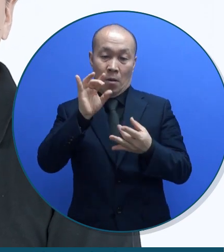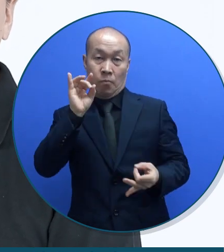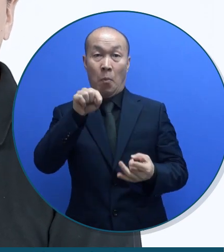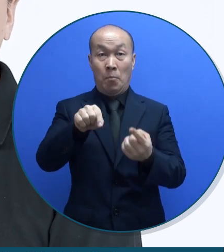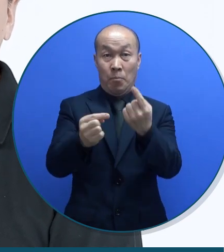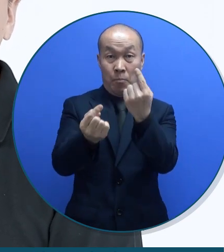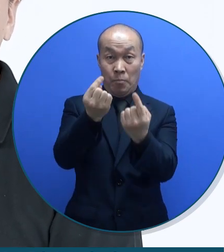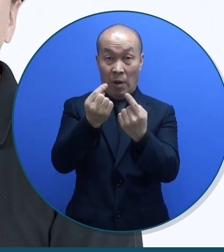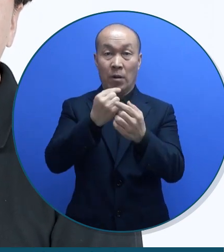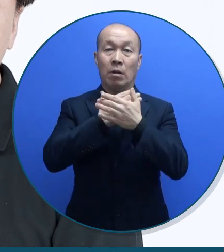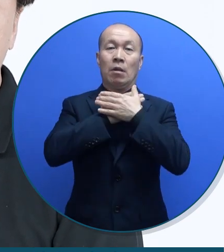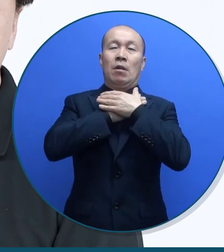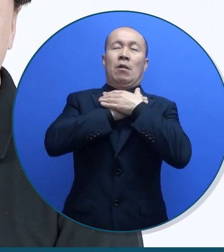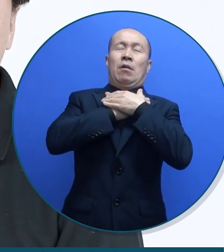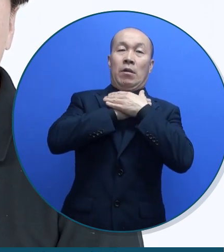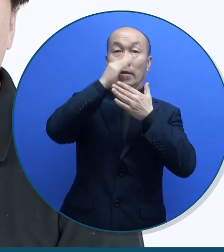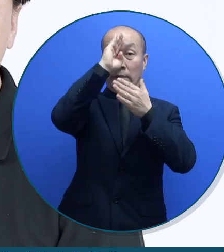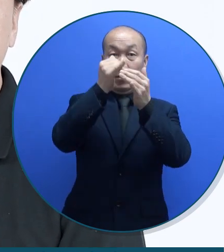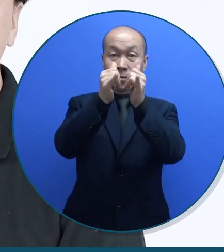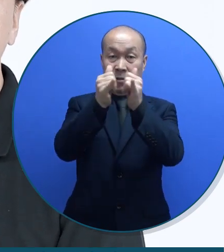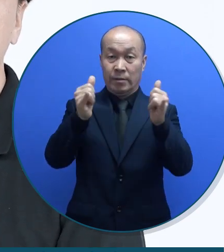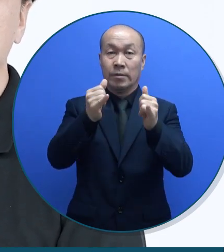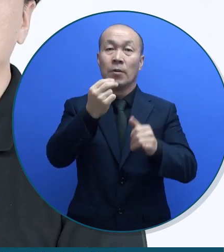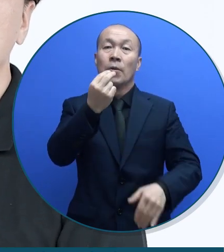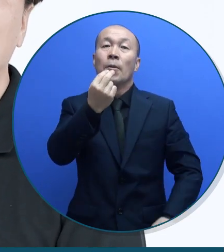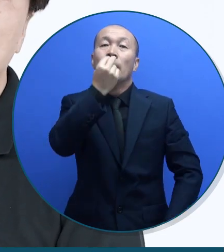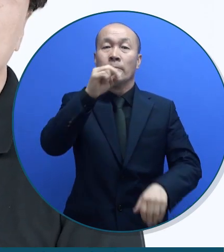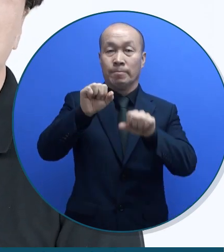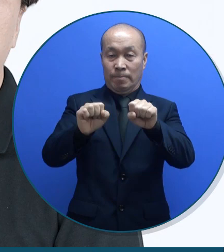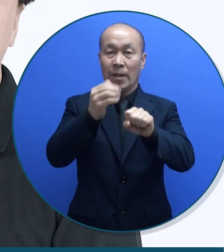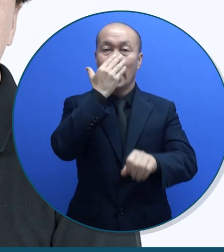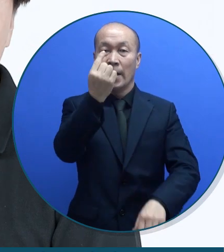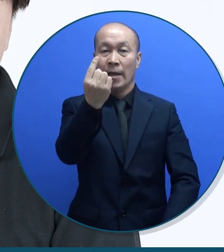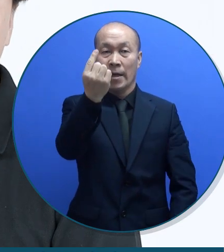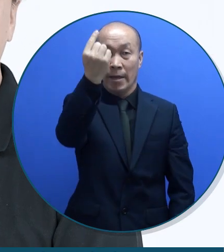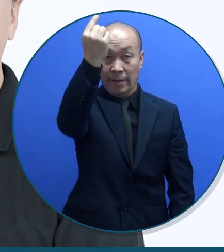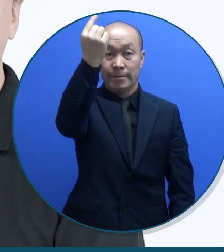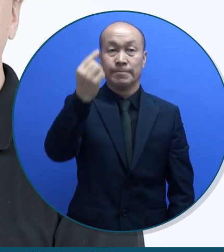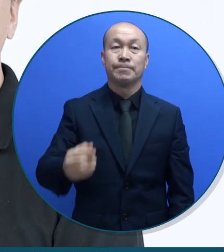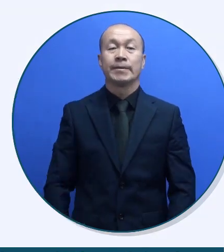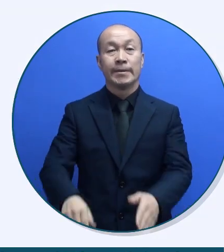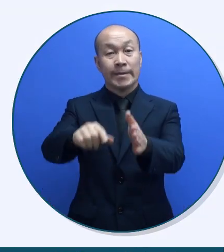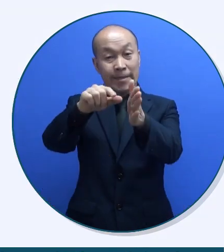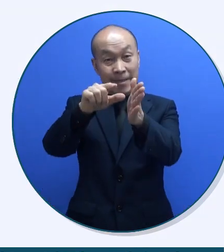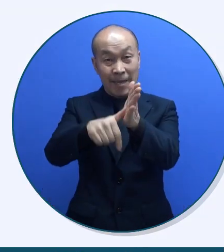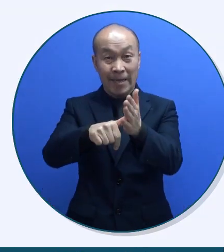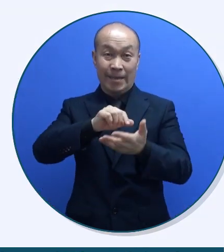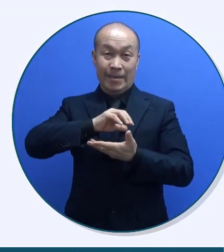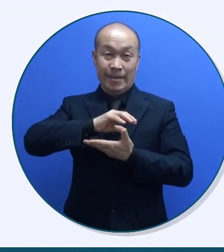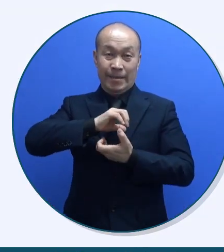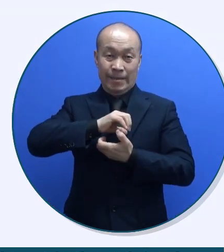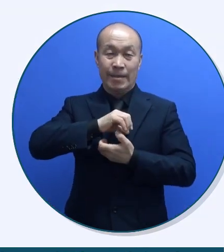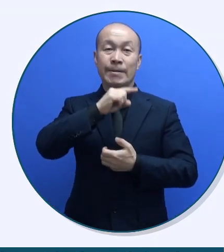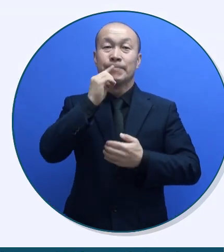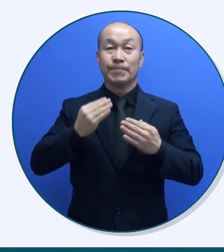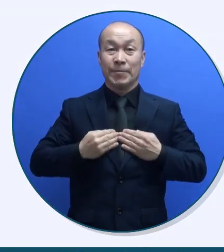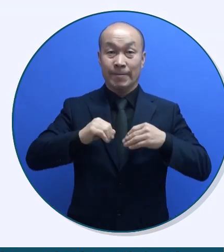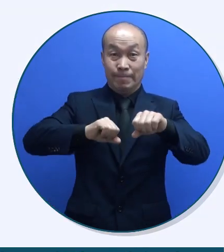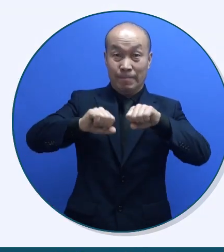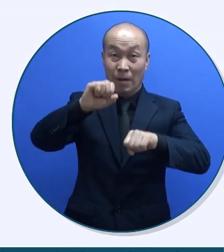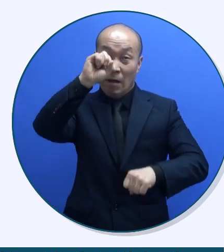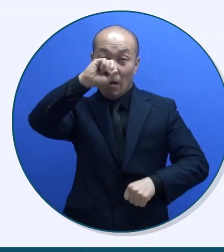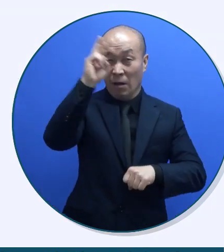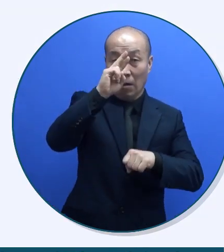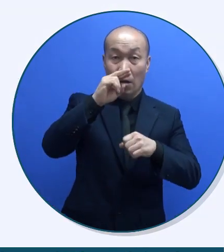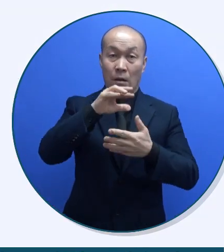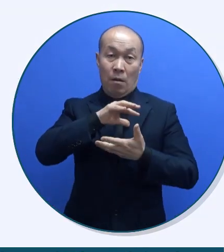않을 때보다 심장 정지 환자의 생존율을 높일 수가 있습니다. 이번 시간에는